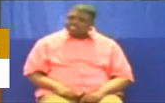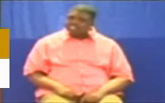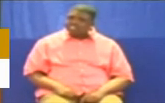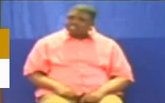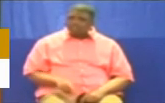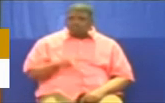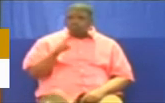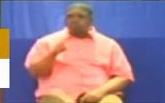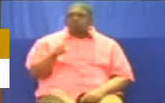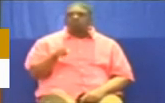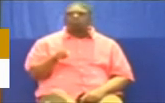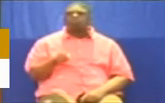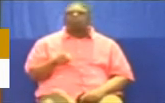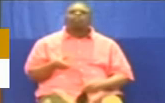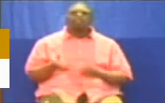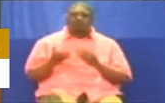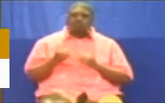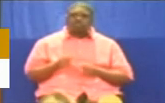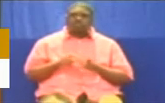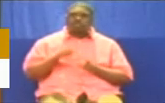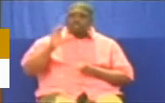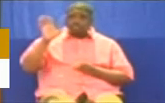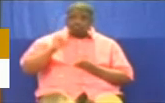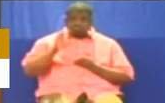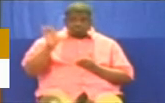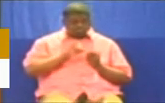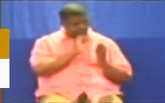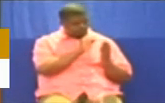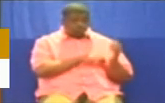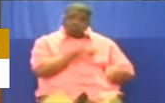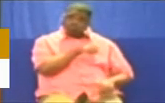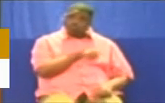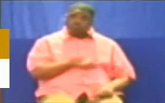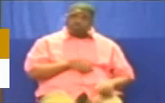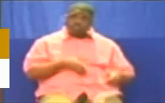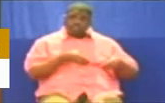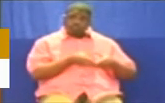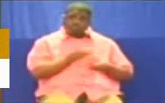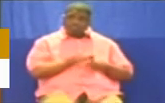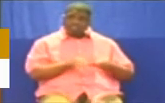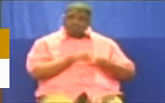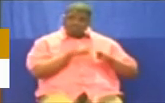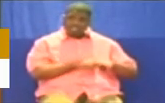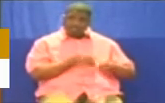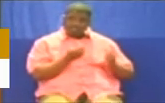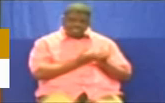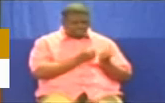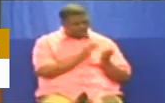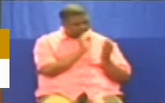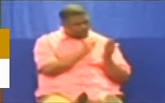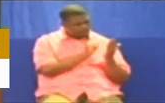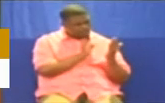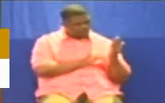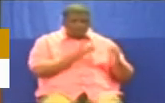Inaelekea yeye ndiye amedraw hizi terms of reference. Yani kuna kundi la makala wakatengeneza, wakajiwekea mamlaka